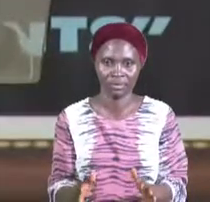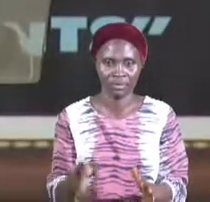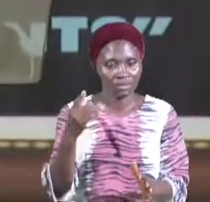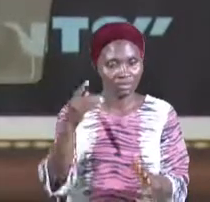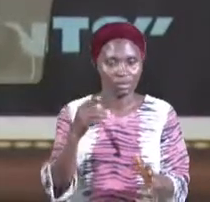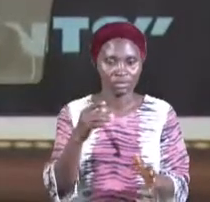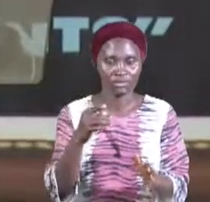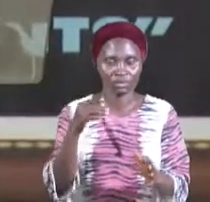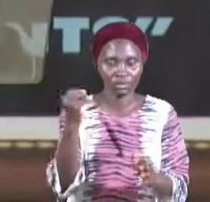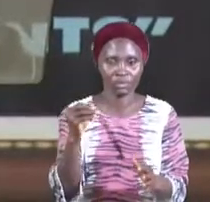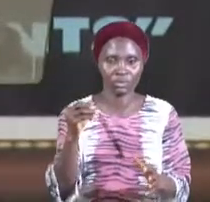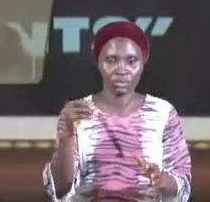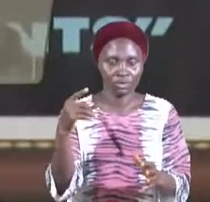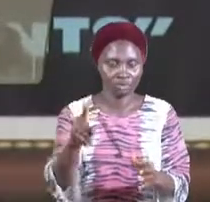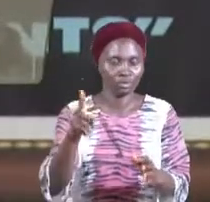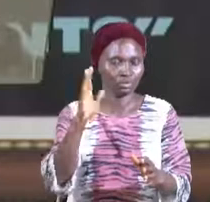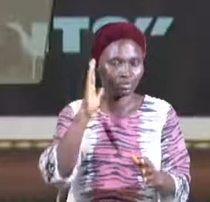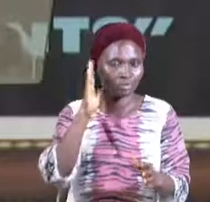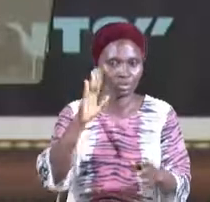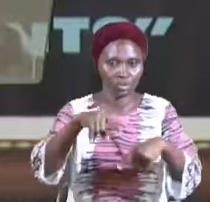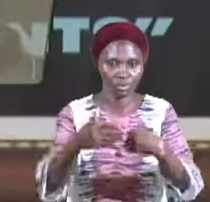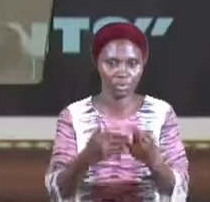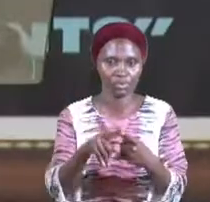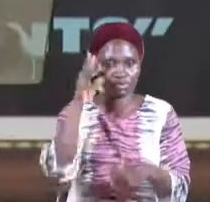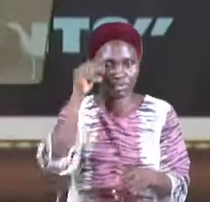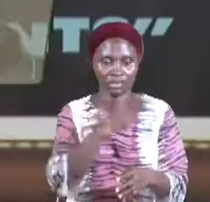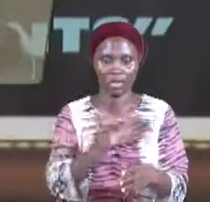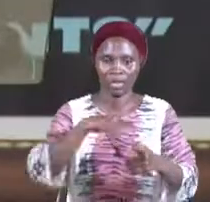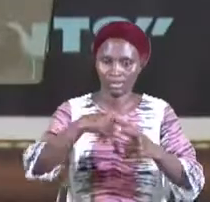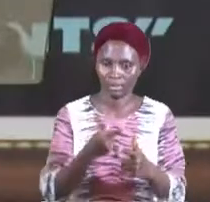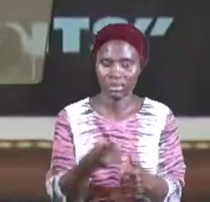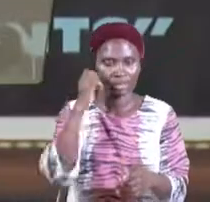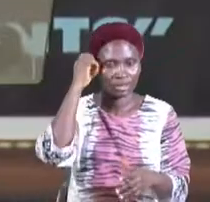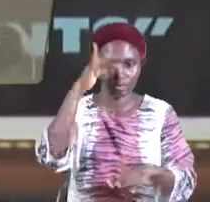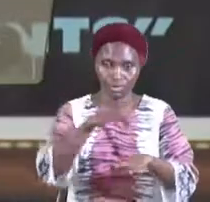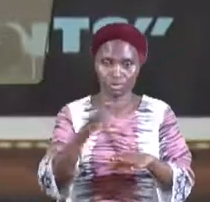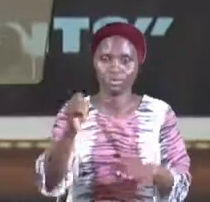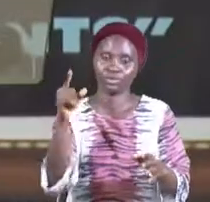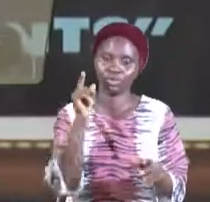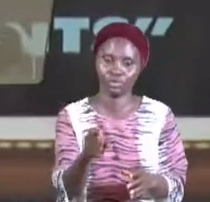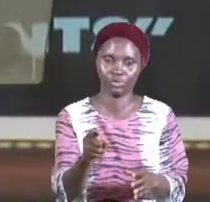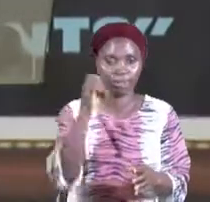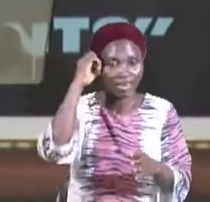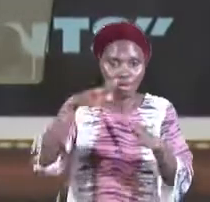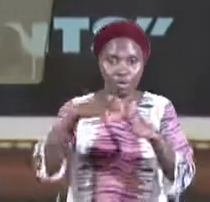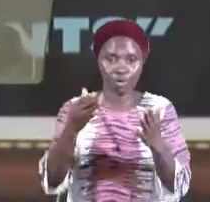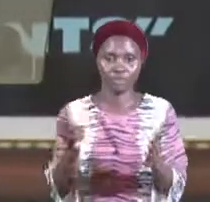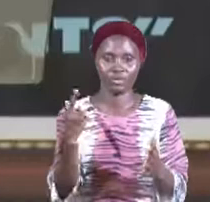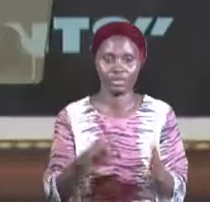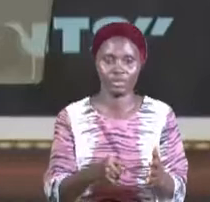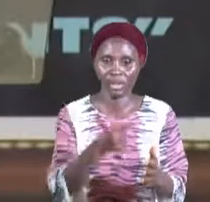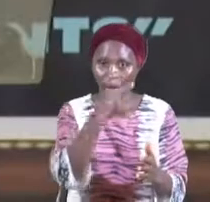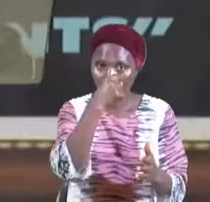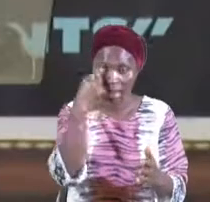vous faites erreur. Vous devez retourner à lui. Et ensuite, il vous touche une seconde fois. Il ouvre les yeux